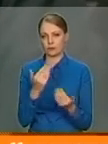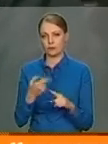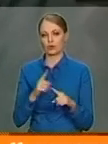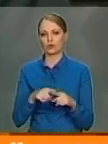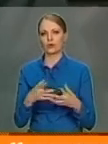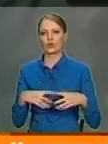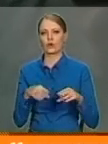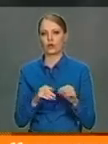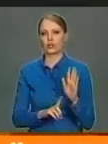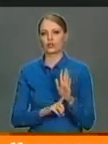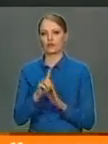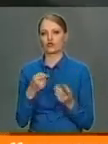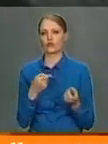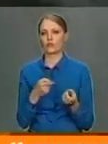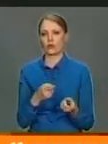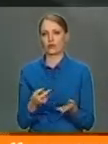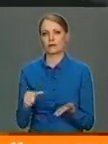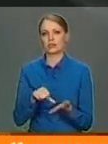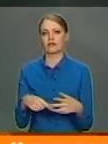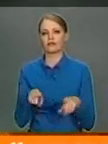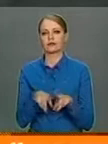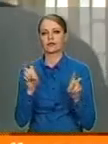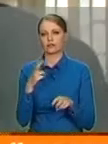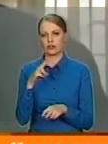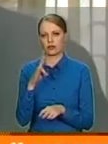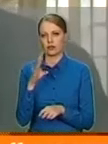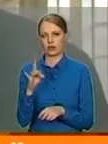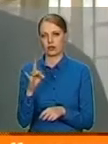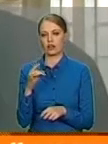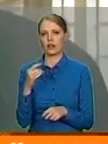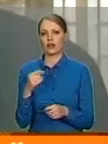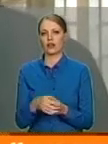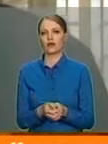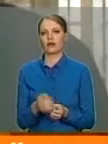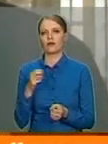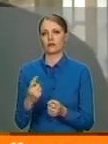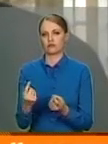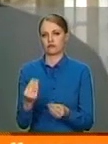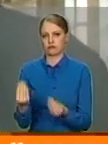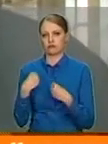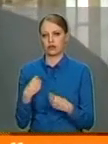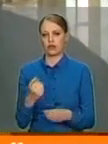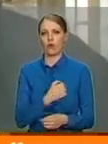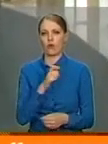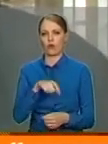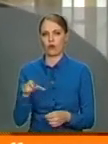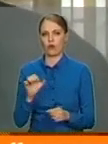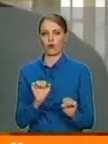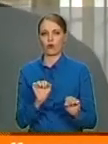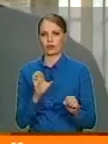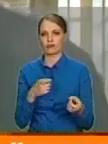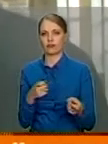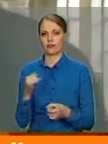родині підприємця почали погрожувати представники так званої ДНР. Приставили охоронців з автоматами